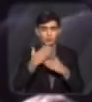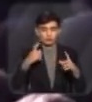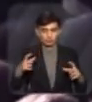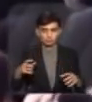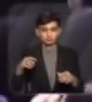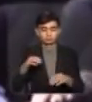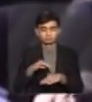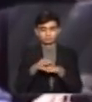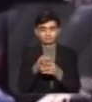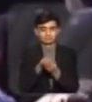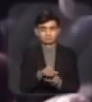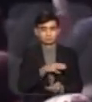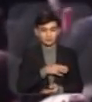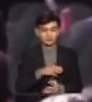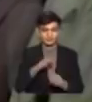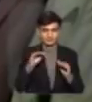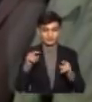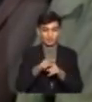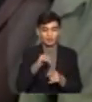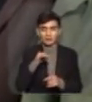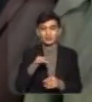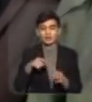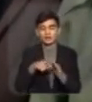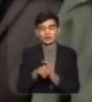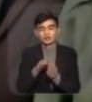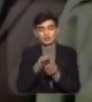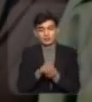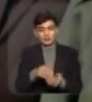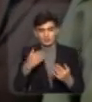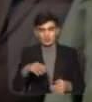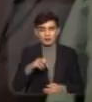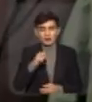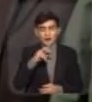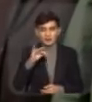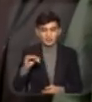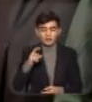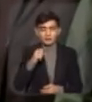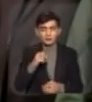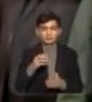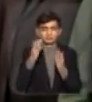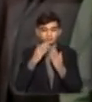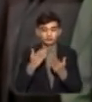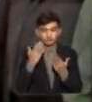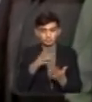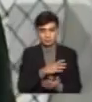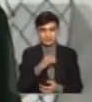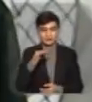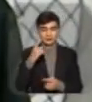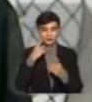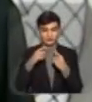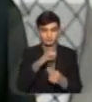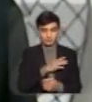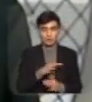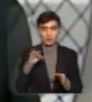келді деп хабарлайды. Қоштасуда Иранның рухани көсемі Аятолла Али Хаменеи Құран оқып көзіне жас алған. Ал бұл